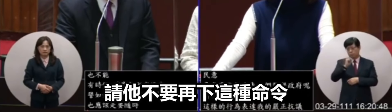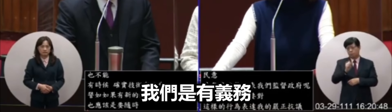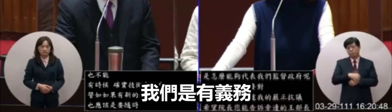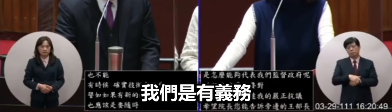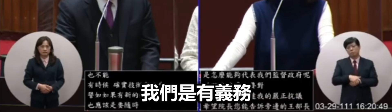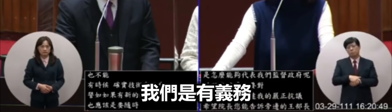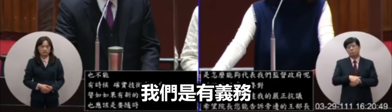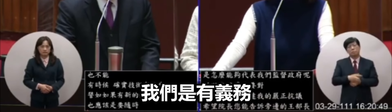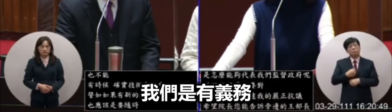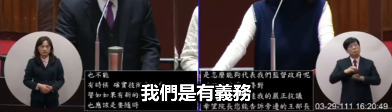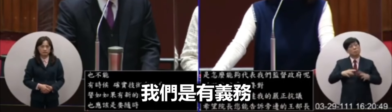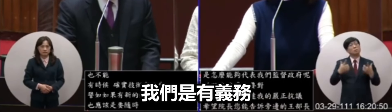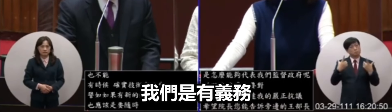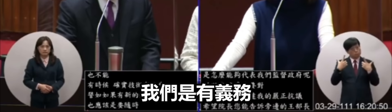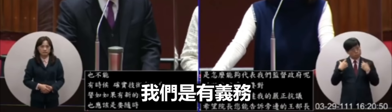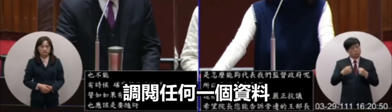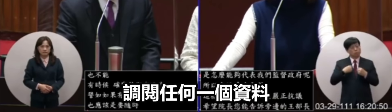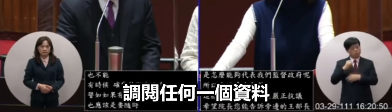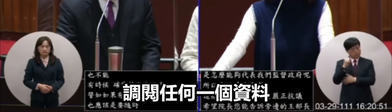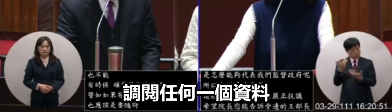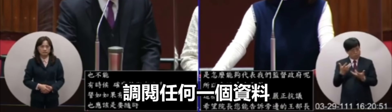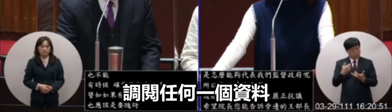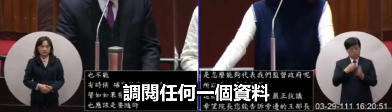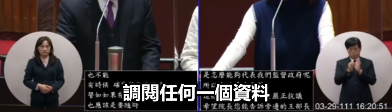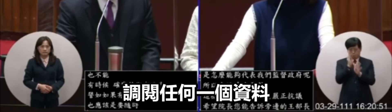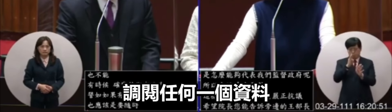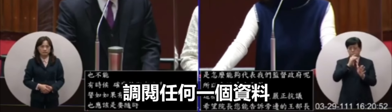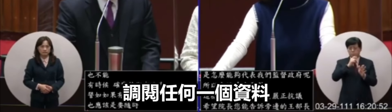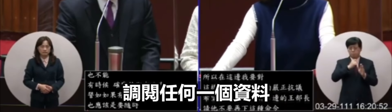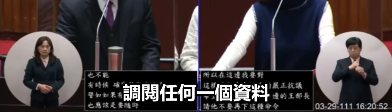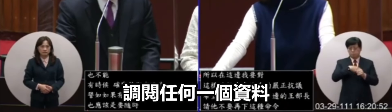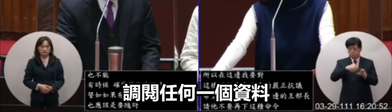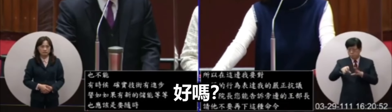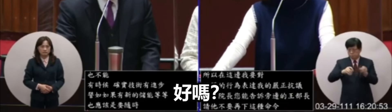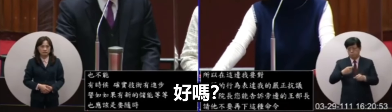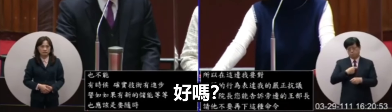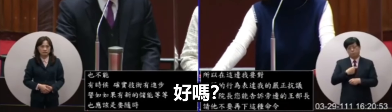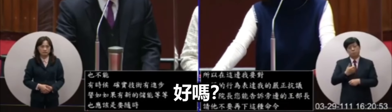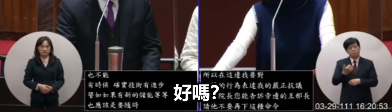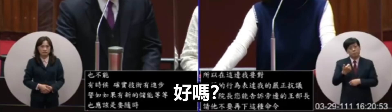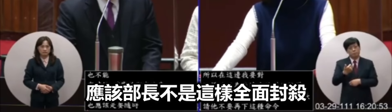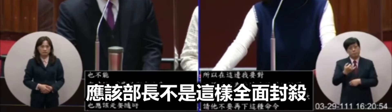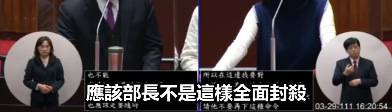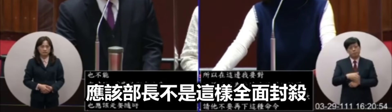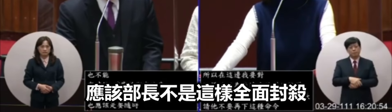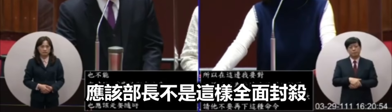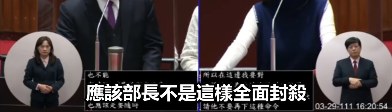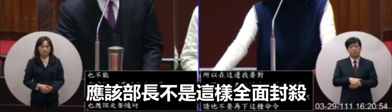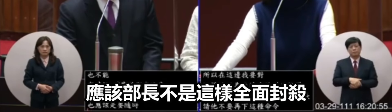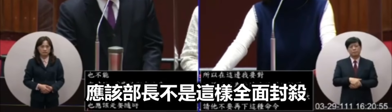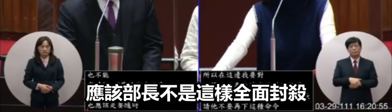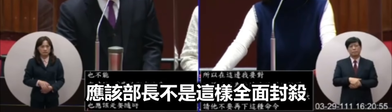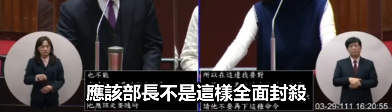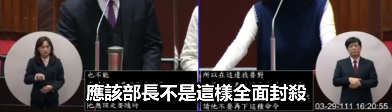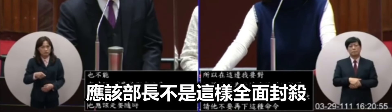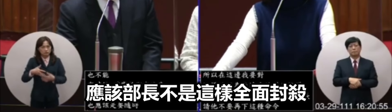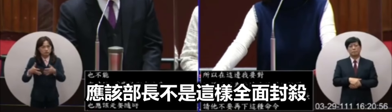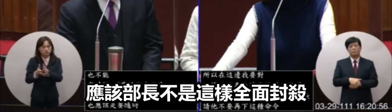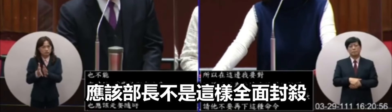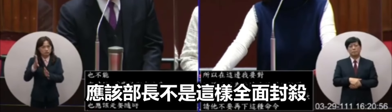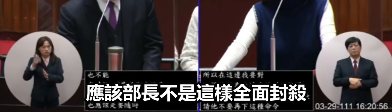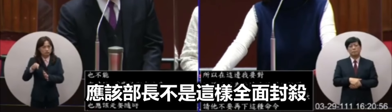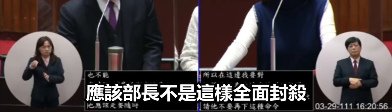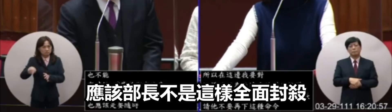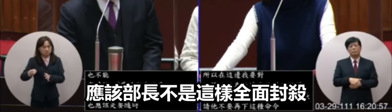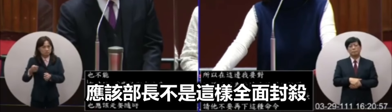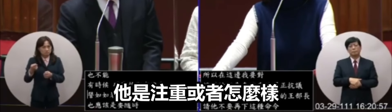令，我们是有义务调阅任何一个资料好吗？ 应该部长不是这样